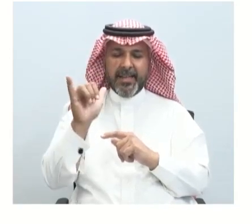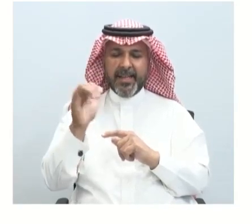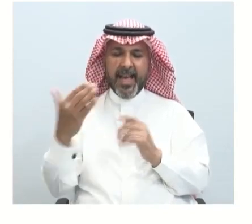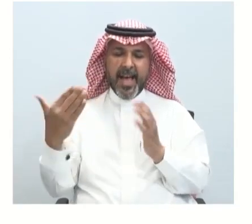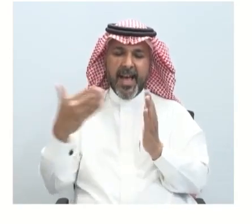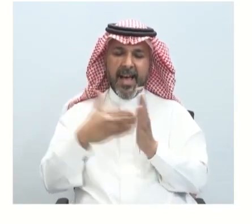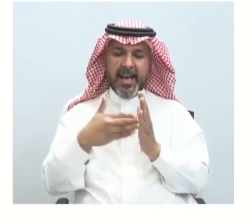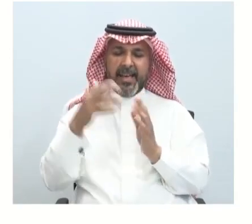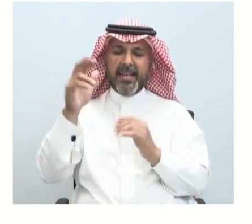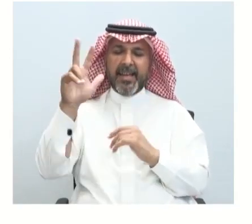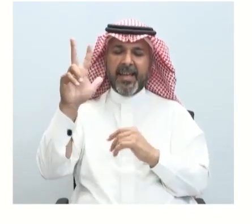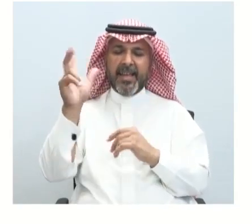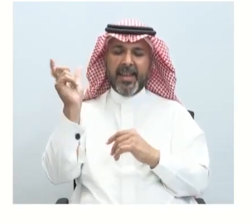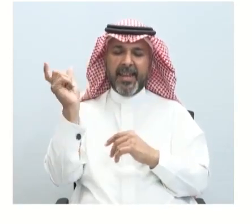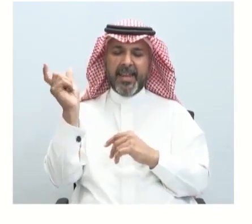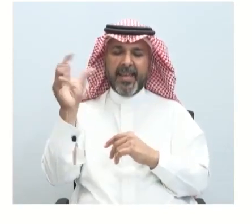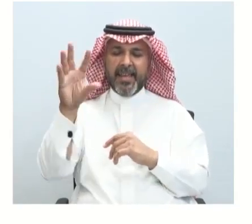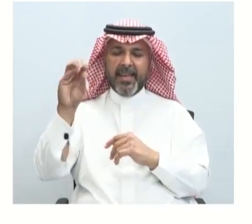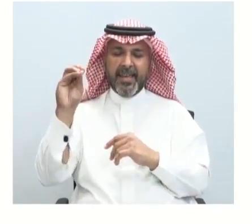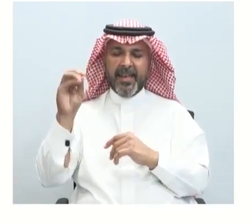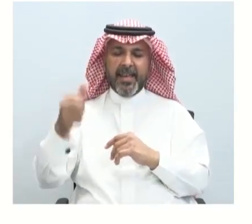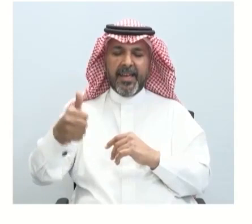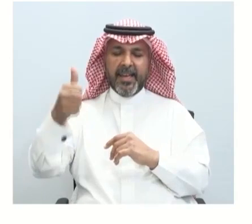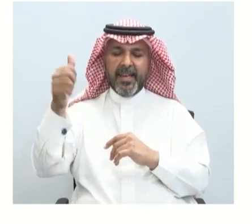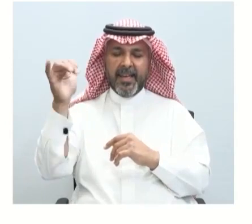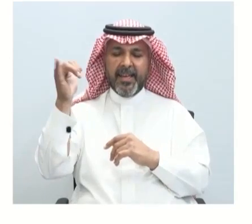النهائي الاول لانه سوف تحدث اطوار